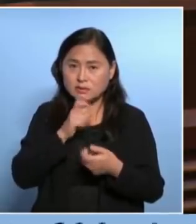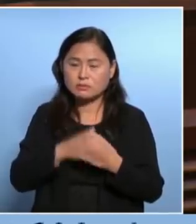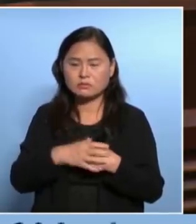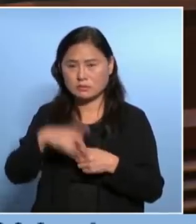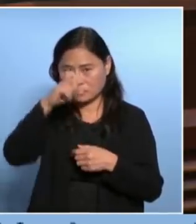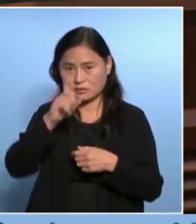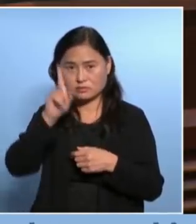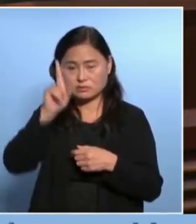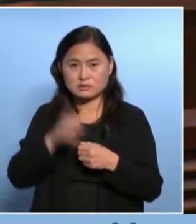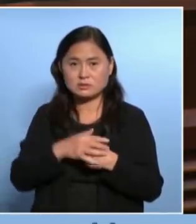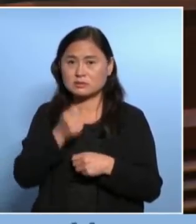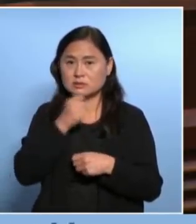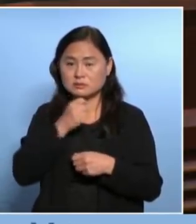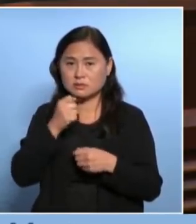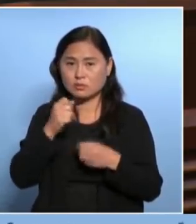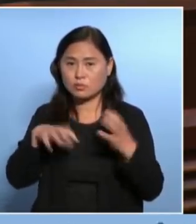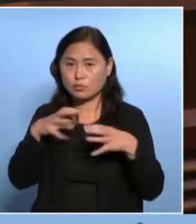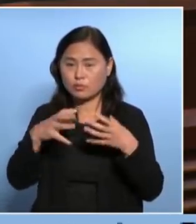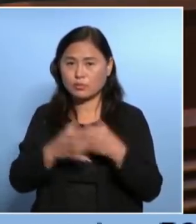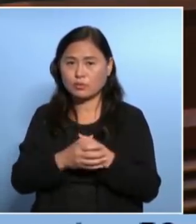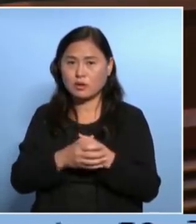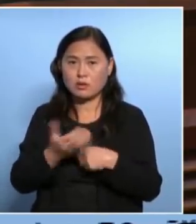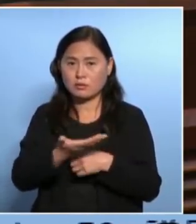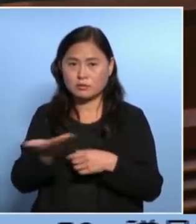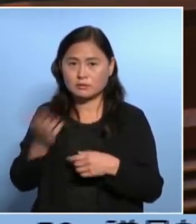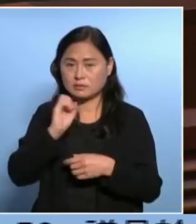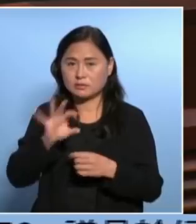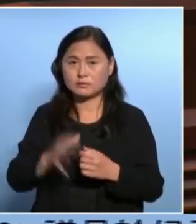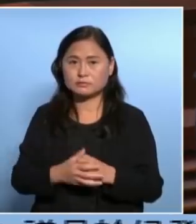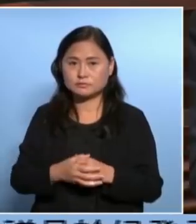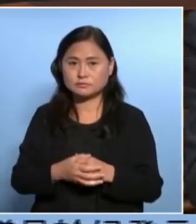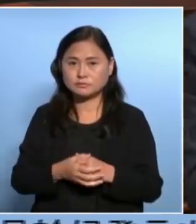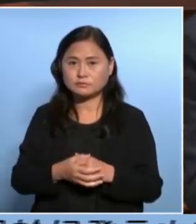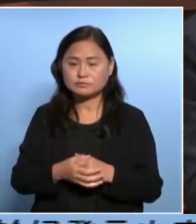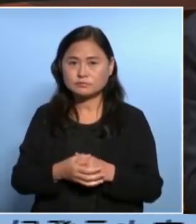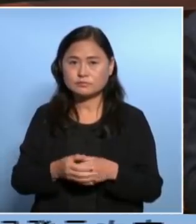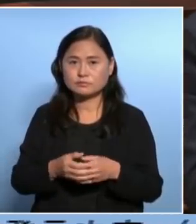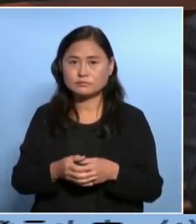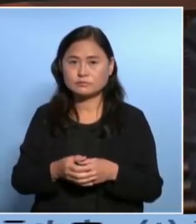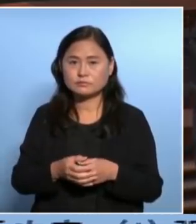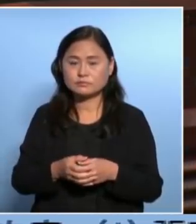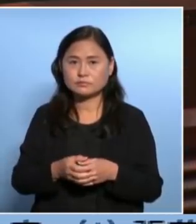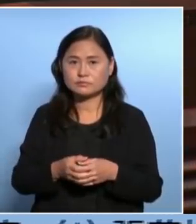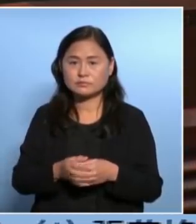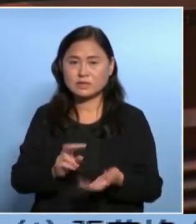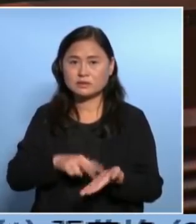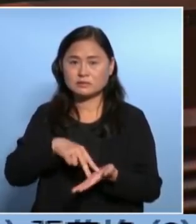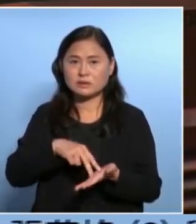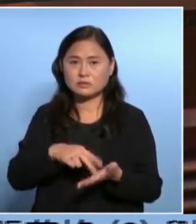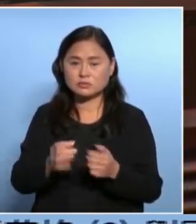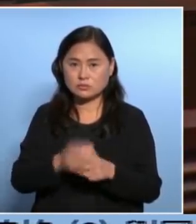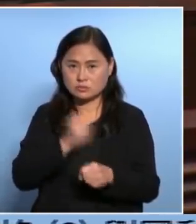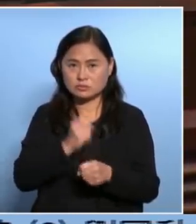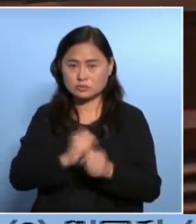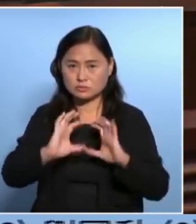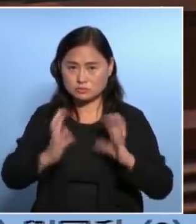次記者招待會向大家講，我哋成立咗喺保安局成立咗個工作